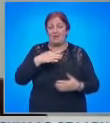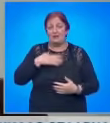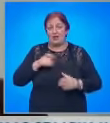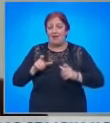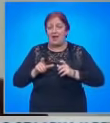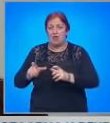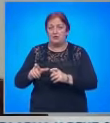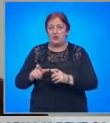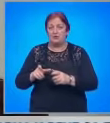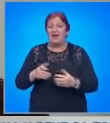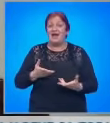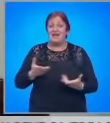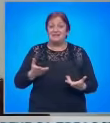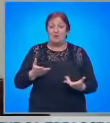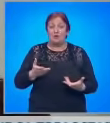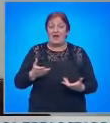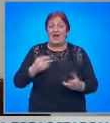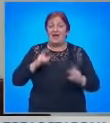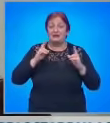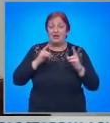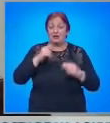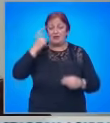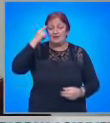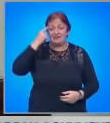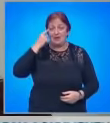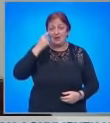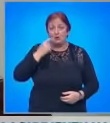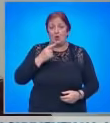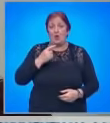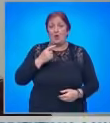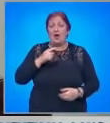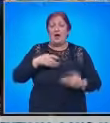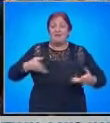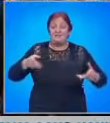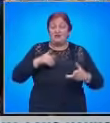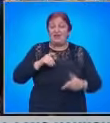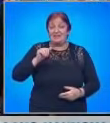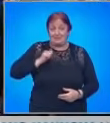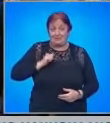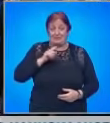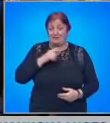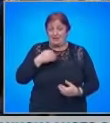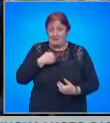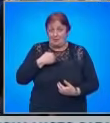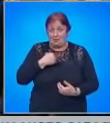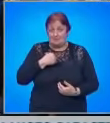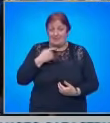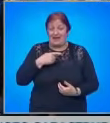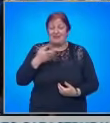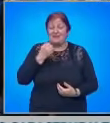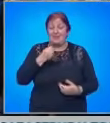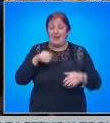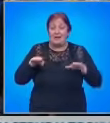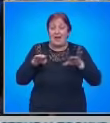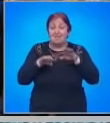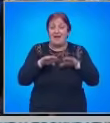локдаун. С това решението е съзнателност и отговорност на всички, не само към своето здраве. Трябва да бъде намерен